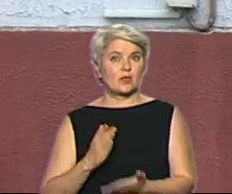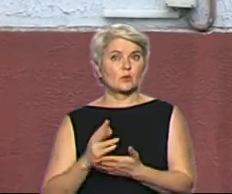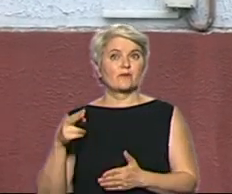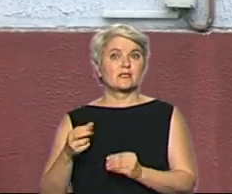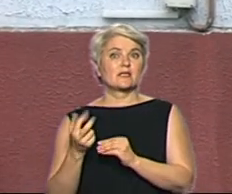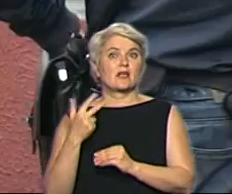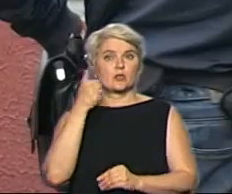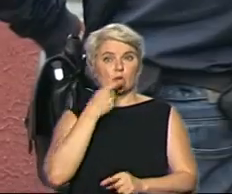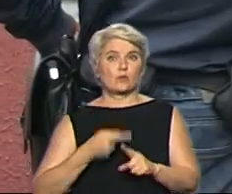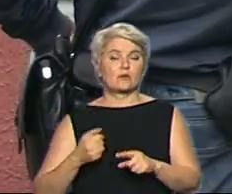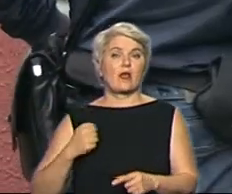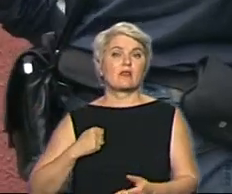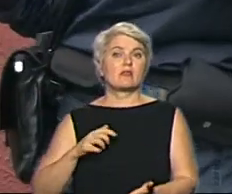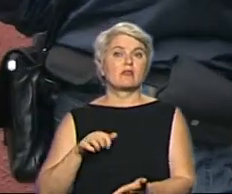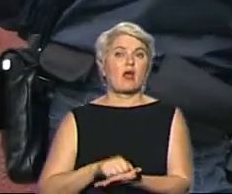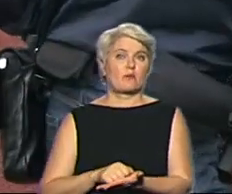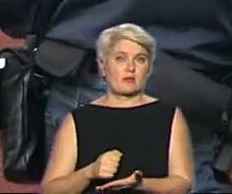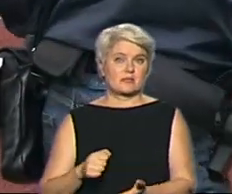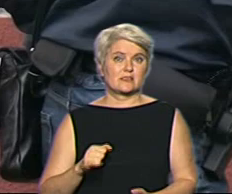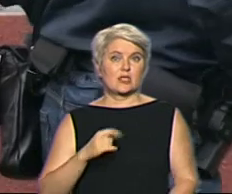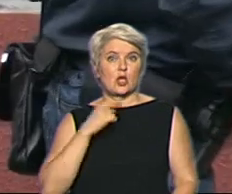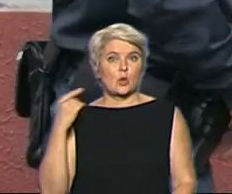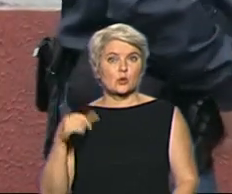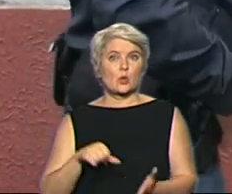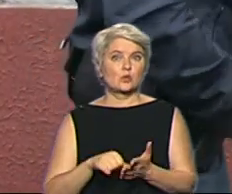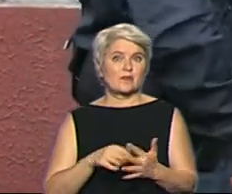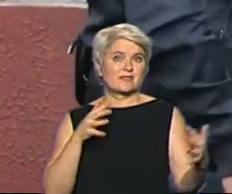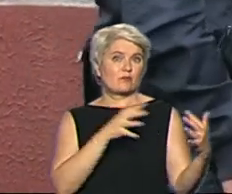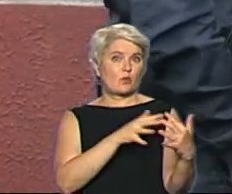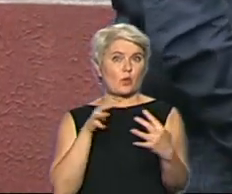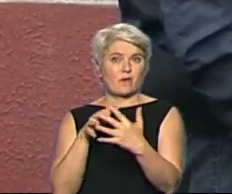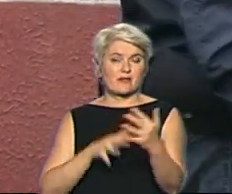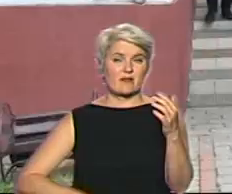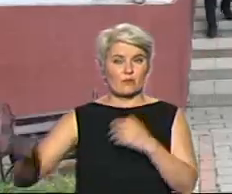2013 року. Це найманці з Росії, які беруть участь у збройних конфліктах по всьому світу.